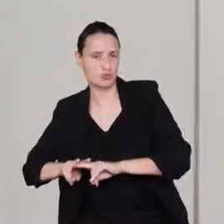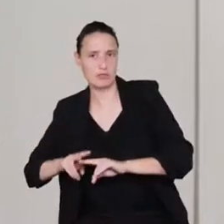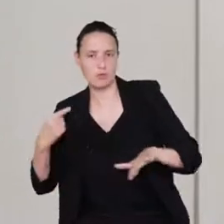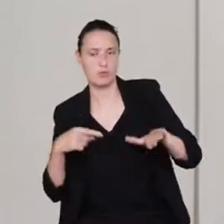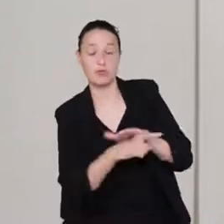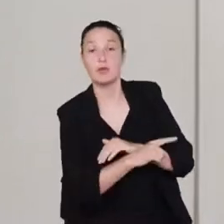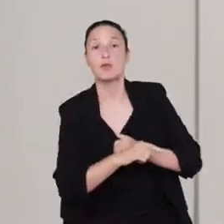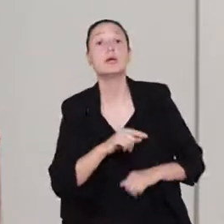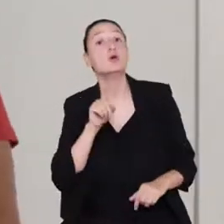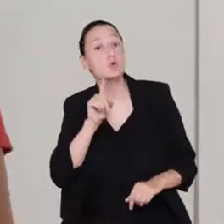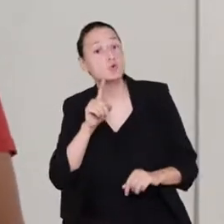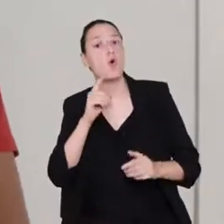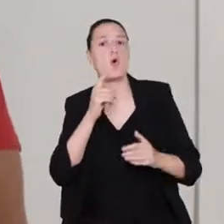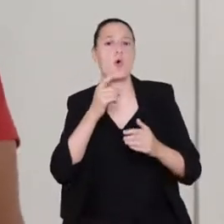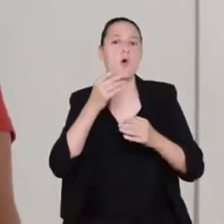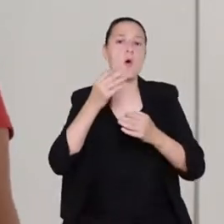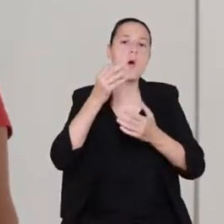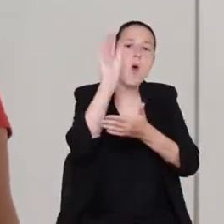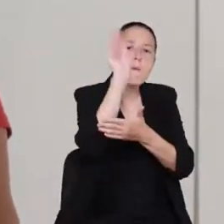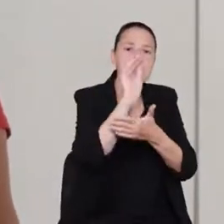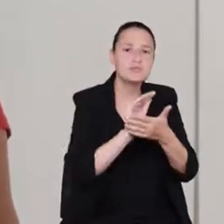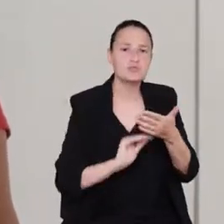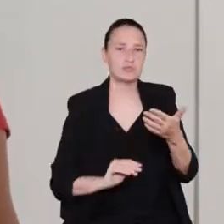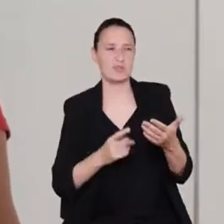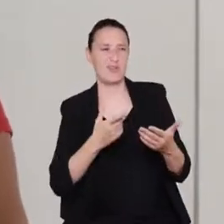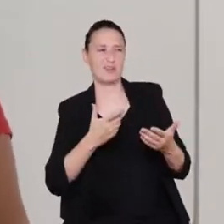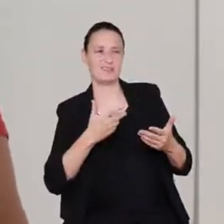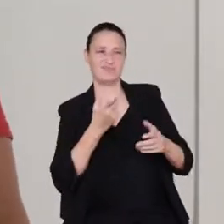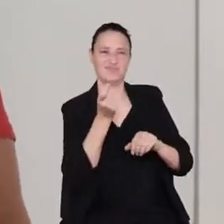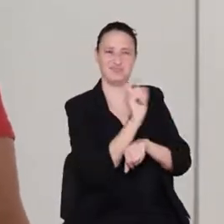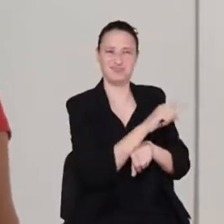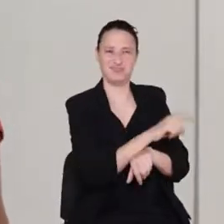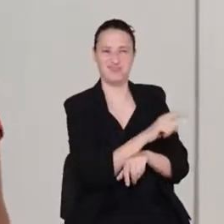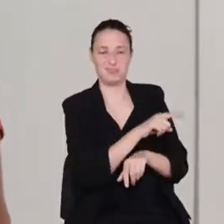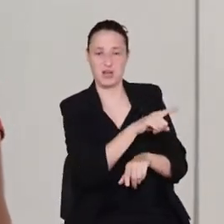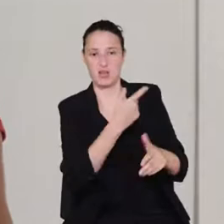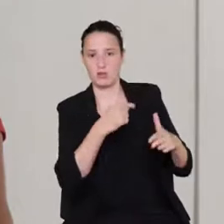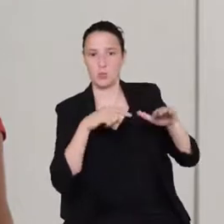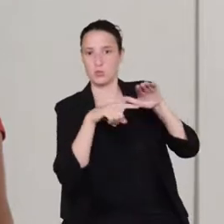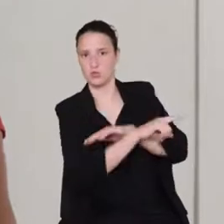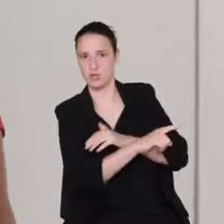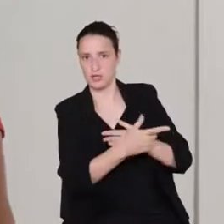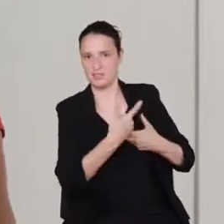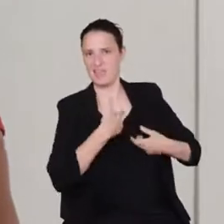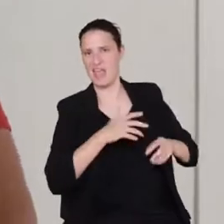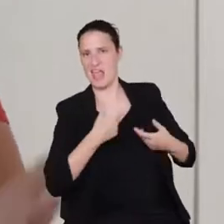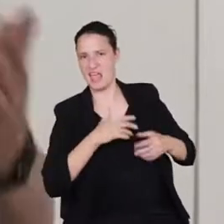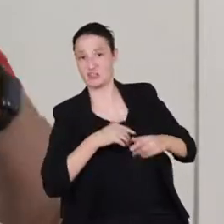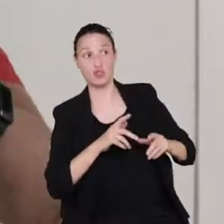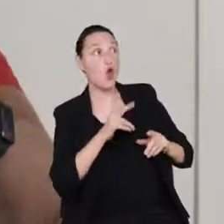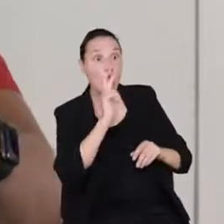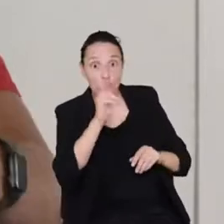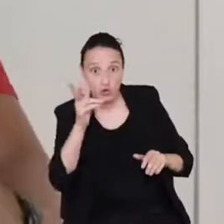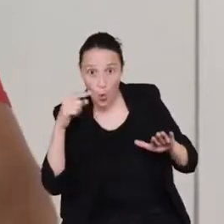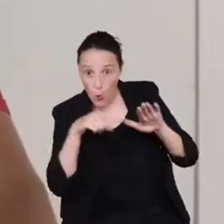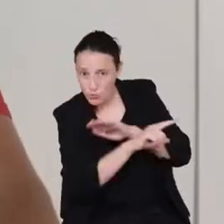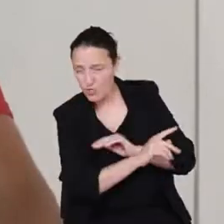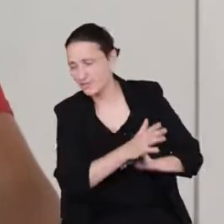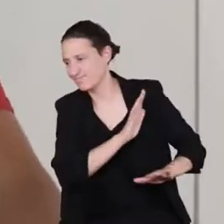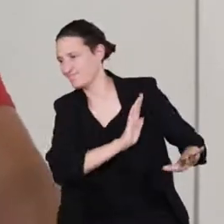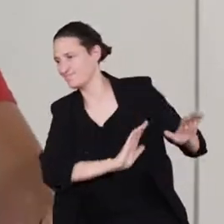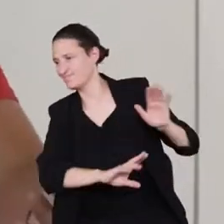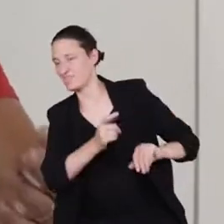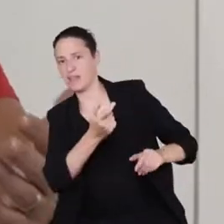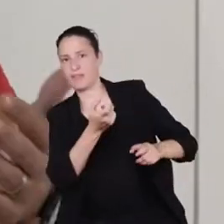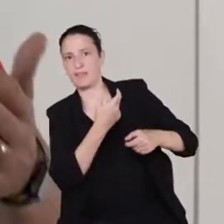No i opisuje właśnie pogardę wobec tych, taką powszechną niechęć w stosunku tych ludzi, którzy wyjechali w